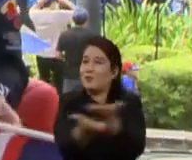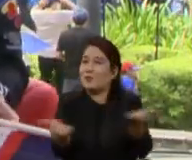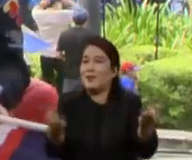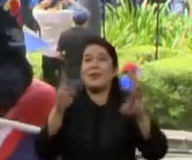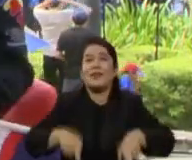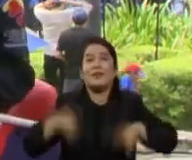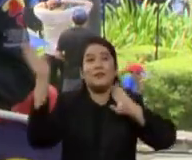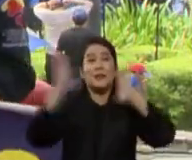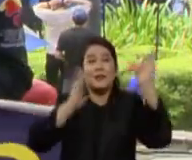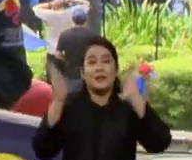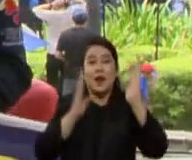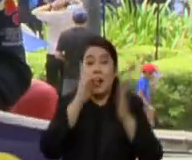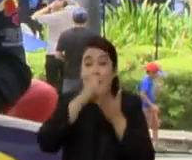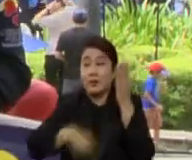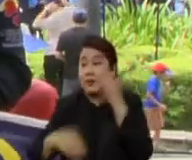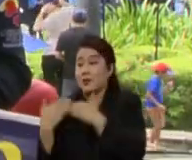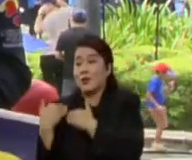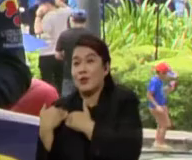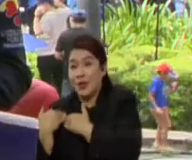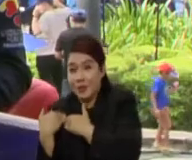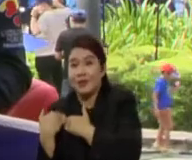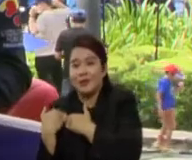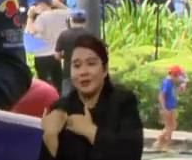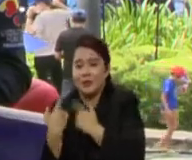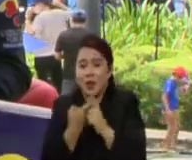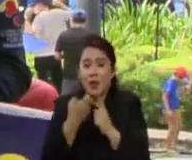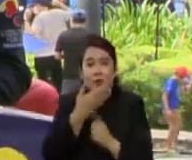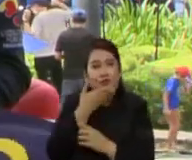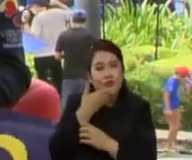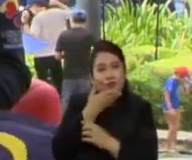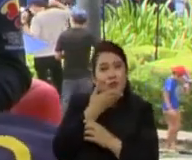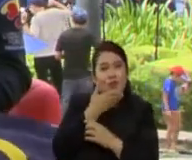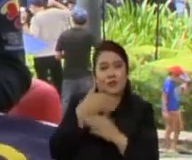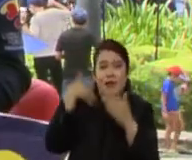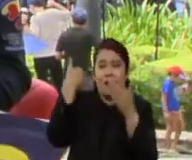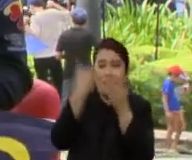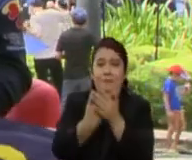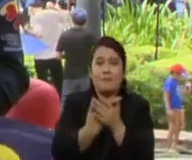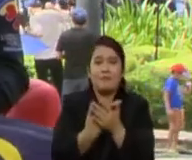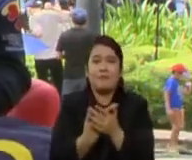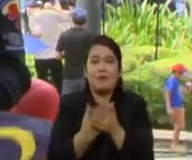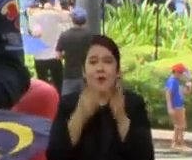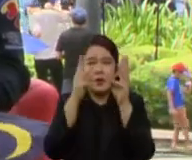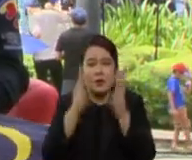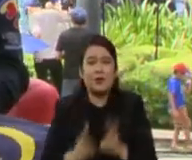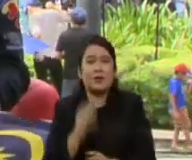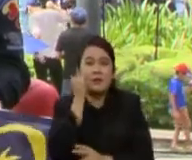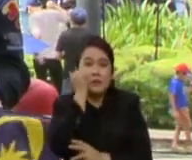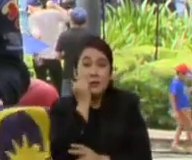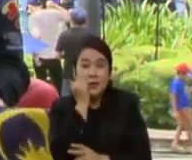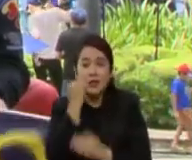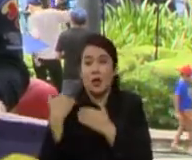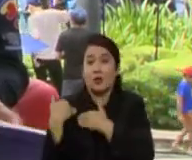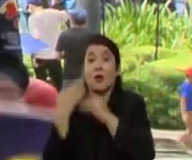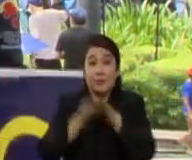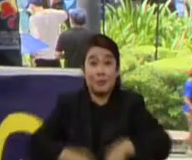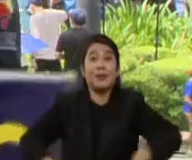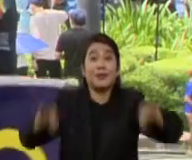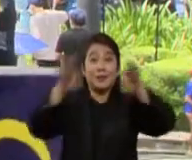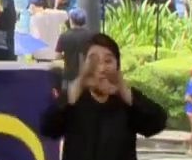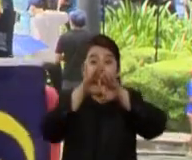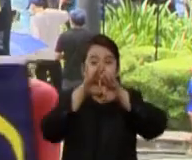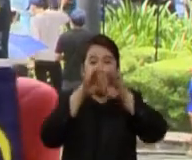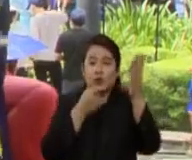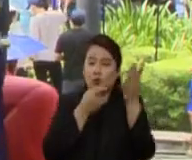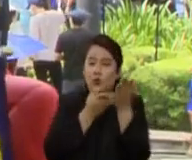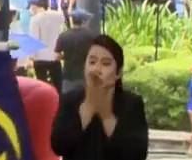Apa saja peranan yang digalas kita dari usia muda mahupunlah hingga warga emas, tanggungjawab kita sangat penting dan besar